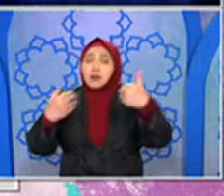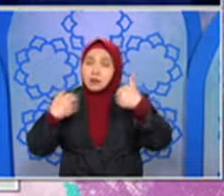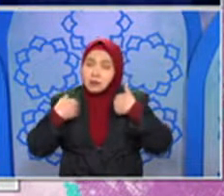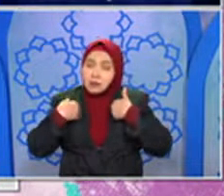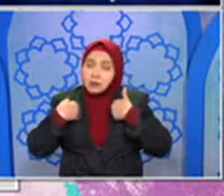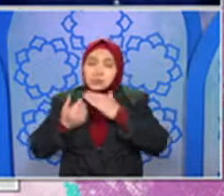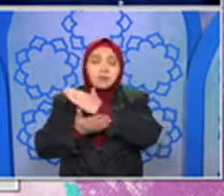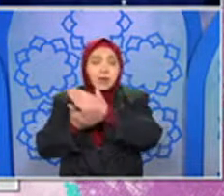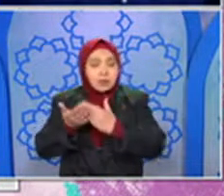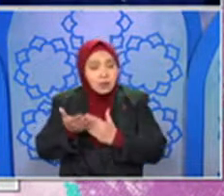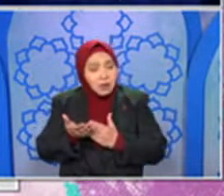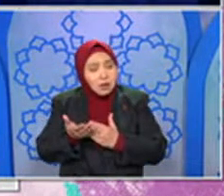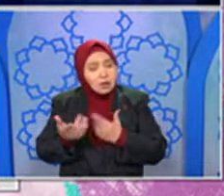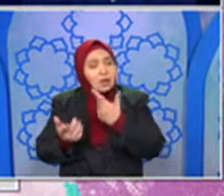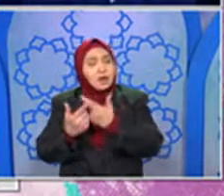ومنكم